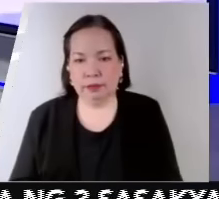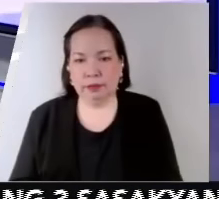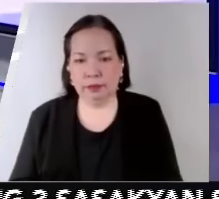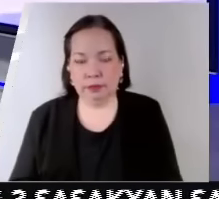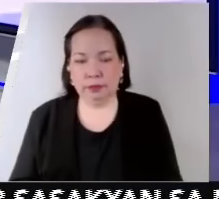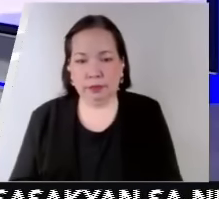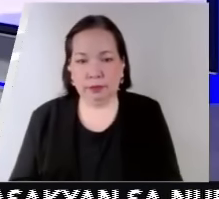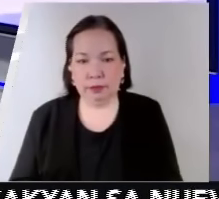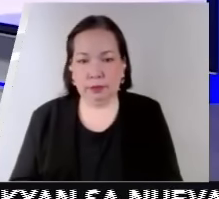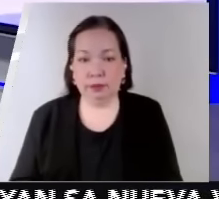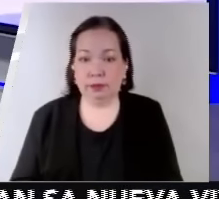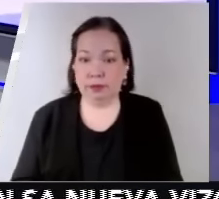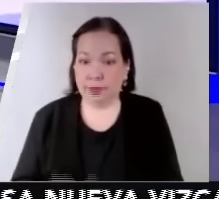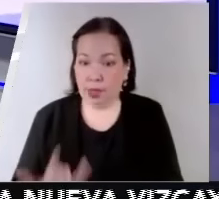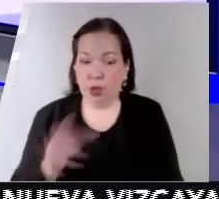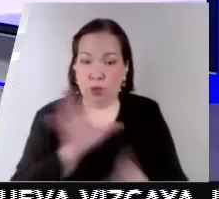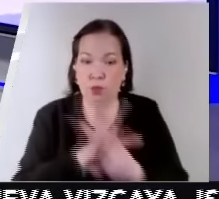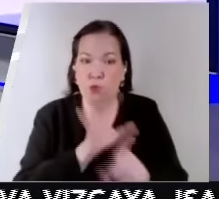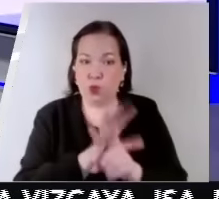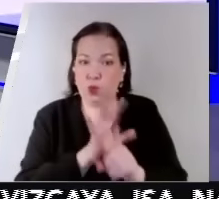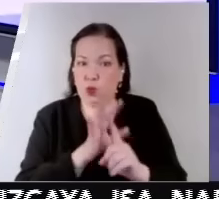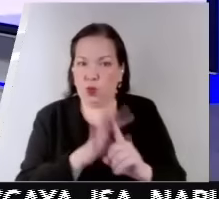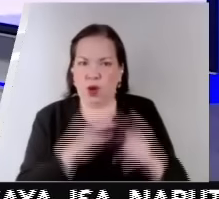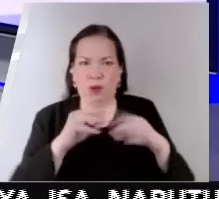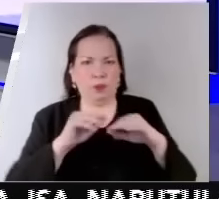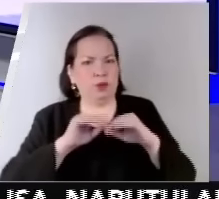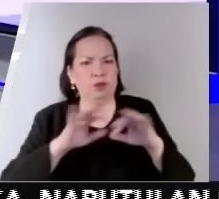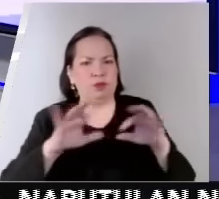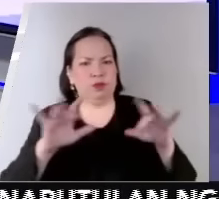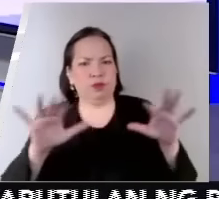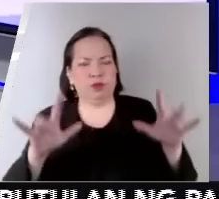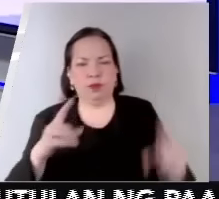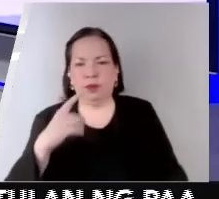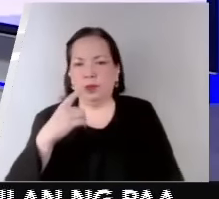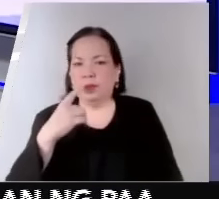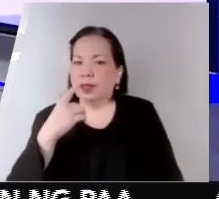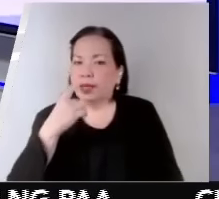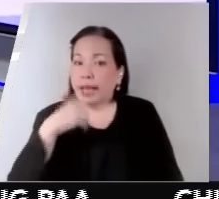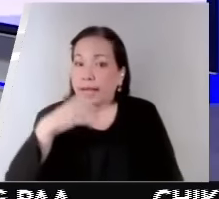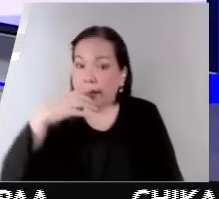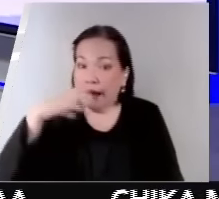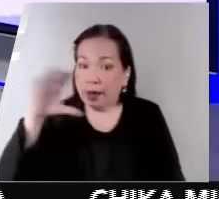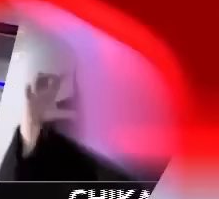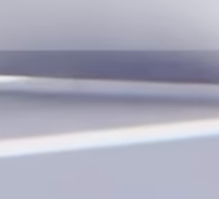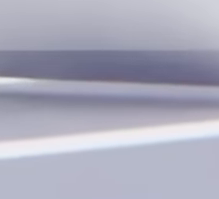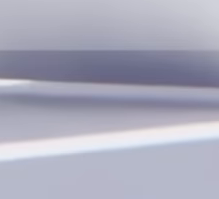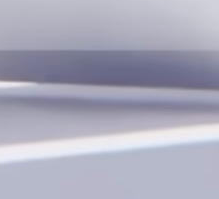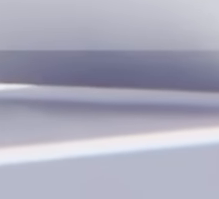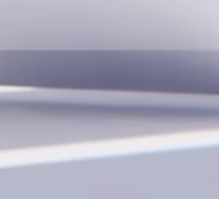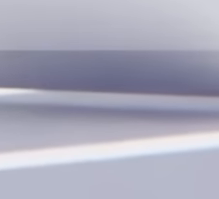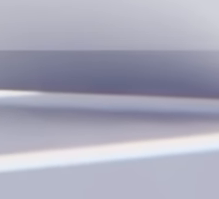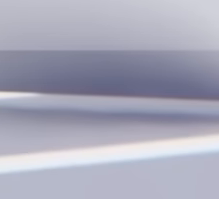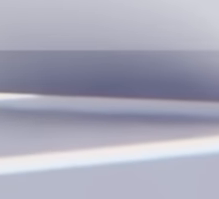Top trending ang episodes ng Pulang Araw na ipinapalabas na ngayon sa Netflix Philippines. Yan ang chika ni Lars Santiago.